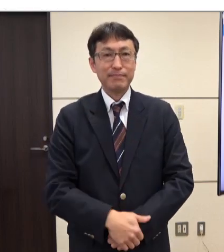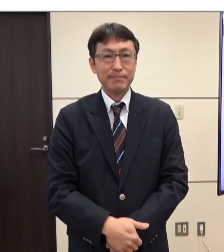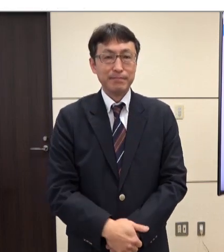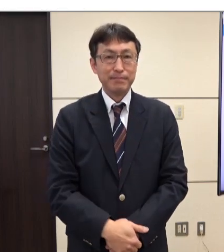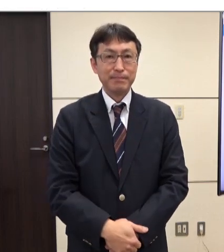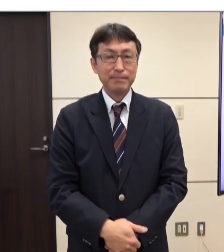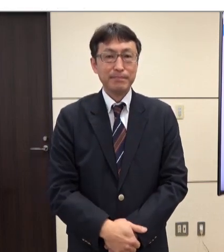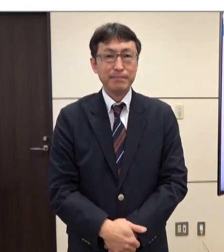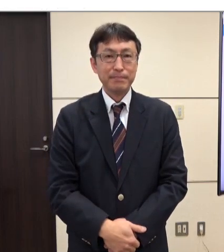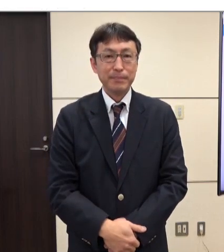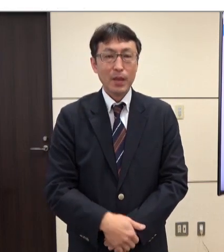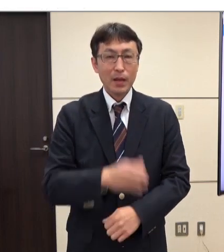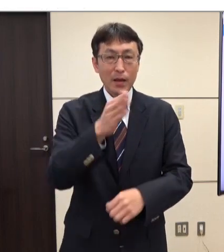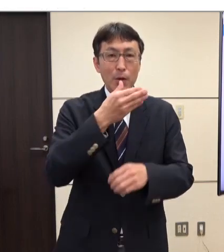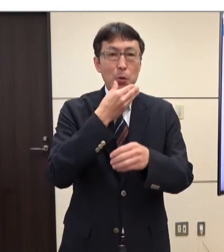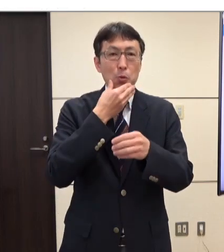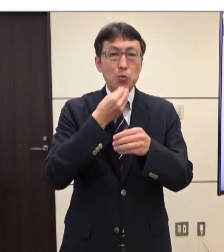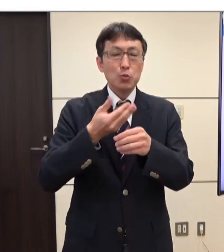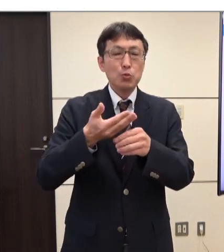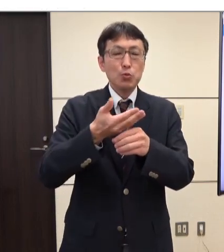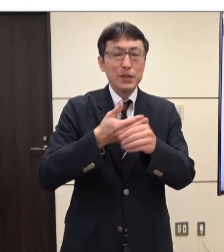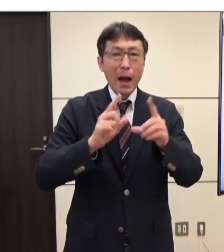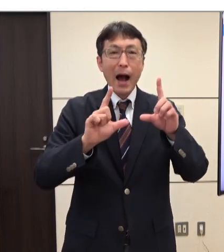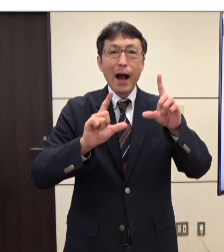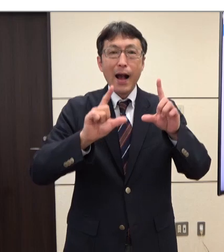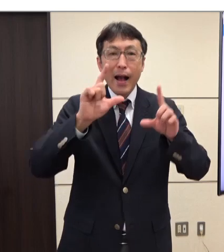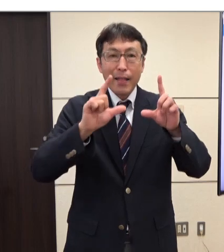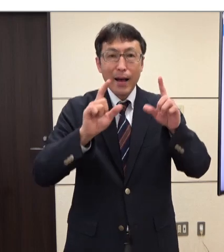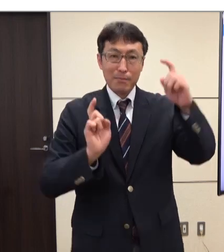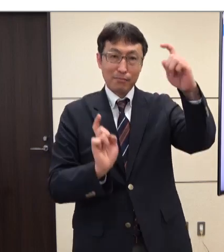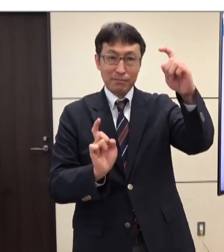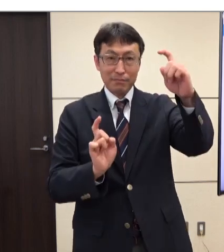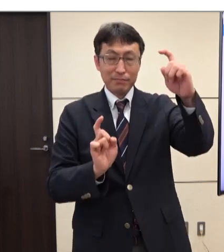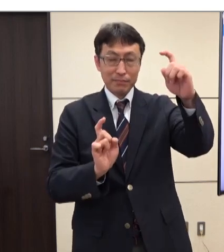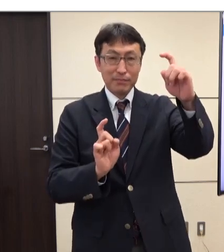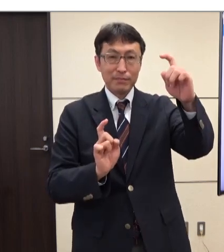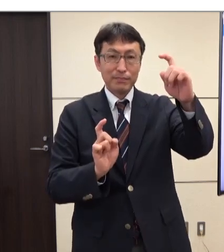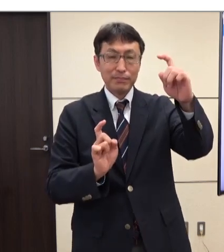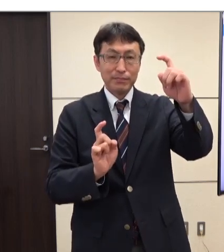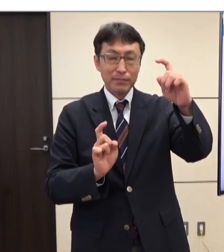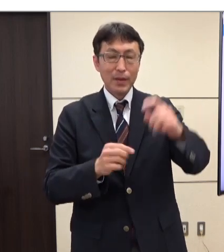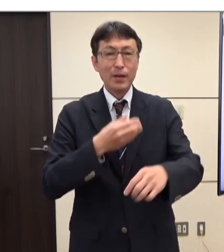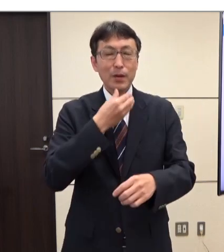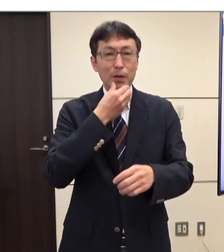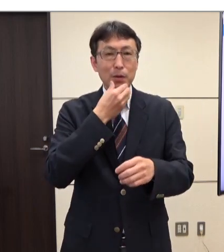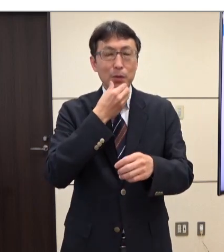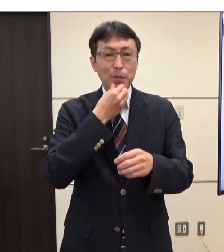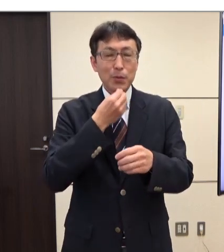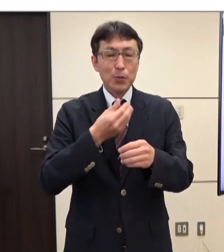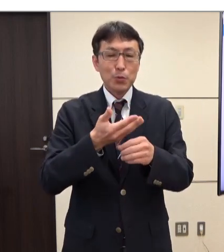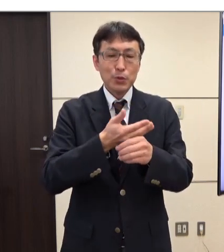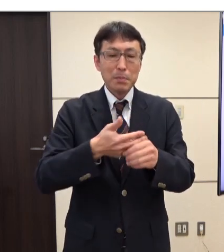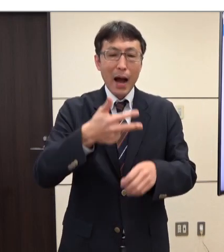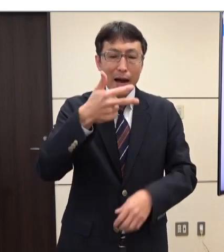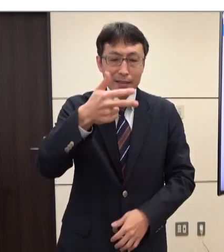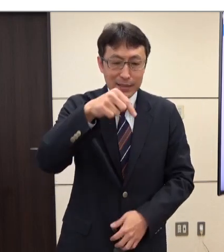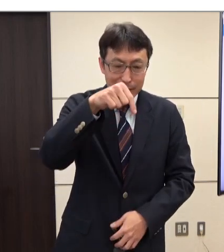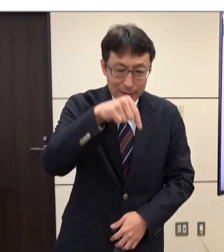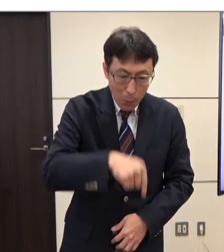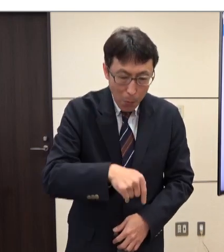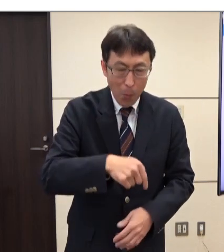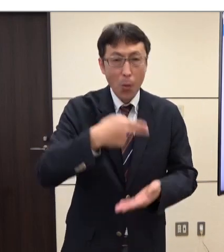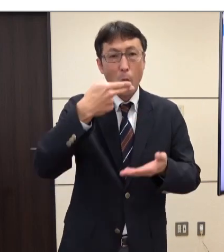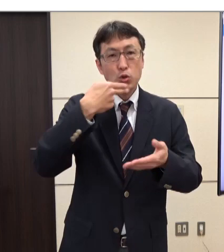で ちなみに福島型、給食はですねこういった市産食材の提